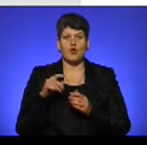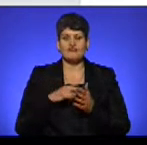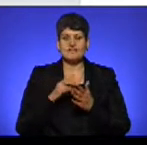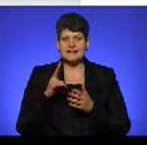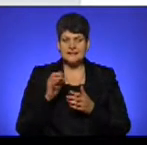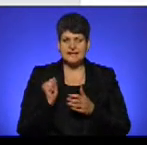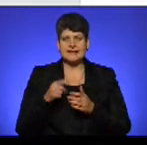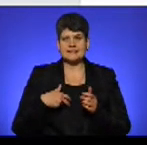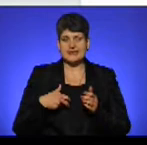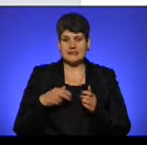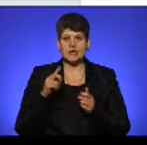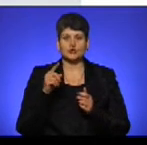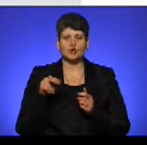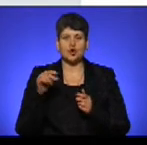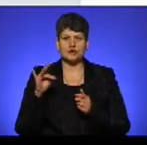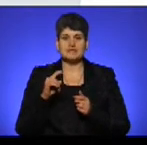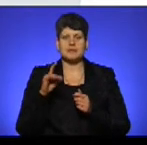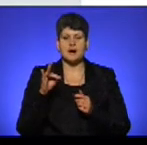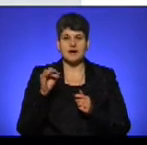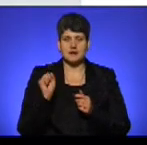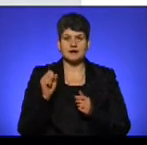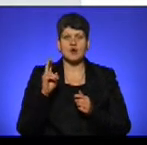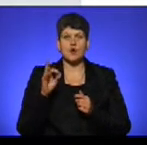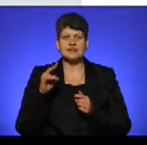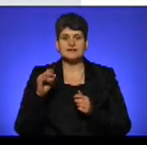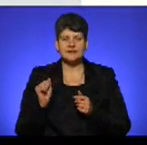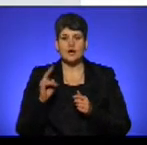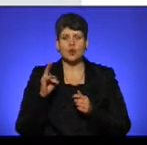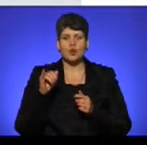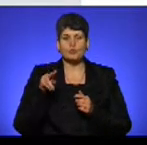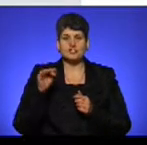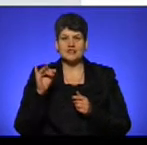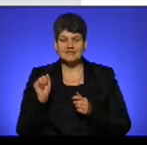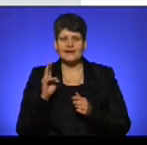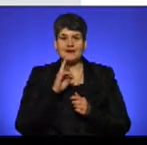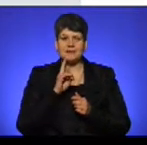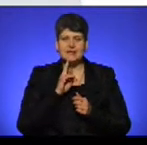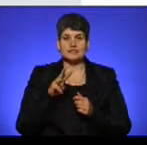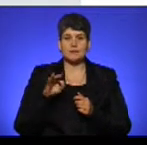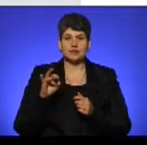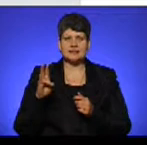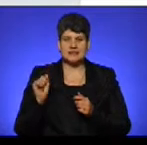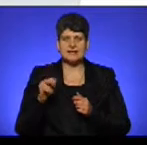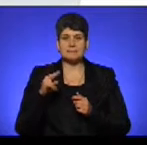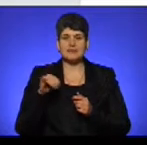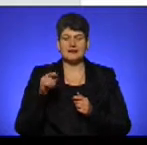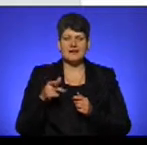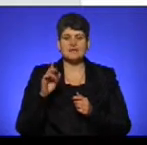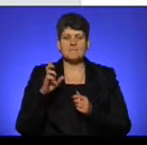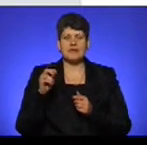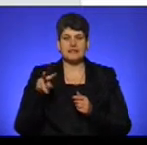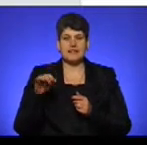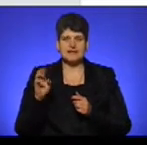Залішицька, Дорогожичівська, Збараська, Каденецька, Козівська, Купчинська, Кременецька, Монастириська, Підгаєцька, Тернопільська, Білецька,